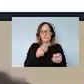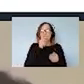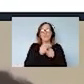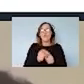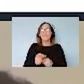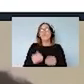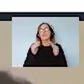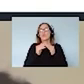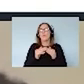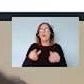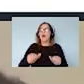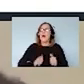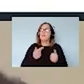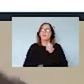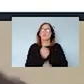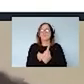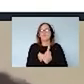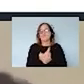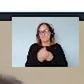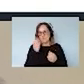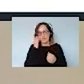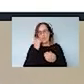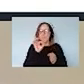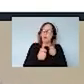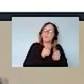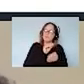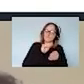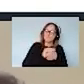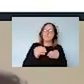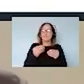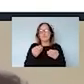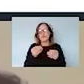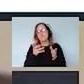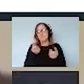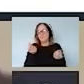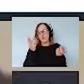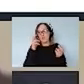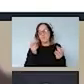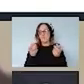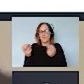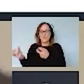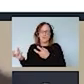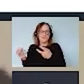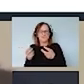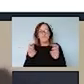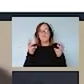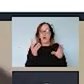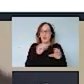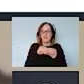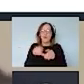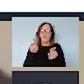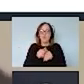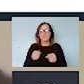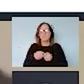które mają być efektem tego programu i opracowują w twórczy sposób przyniesione przez siebie na warsztaty słowa, ale też